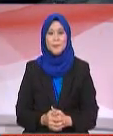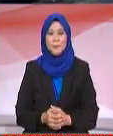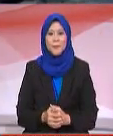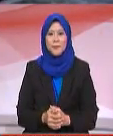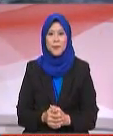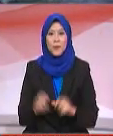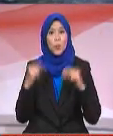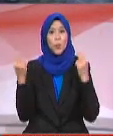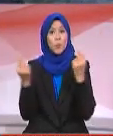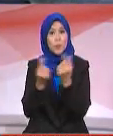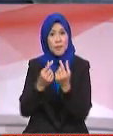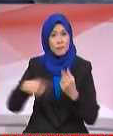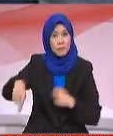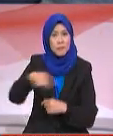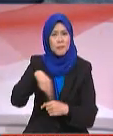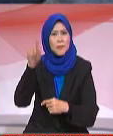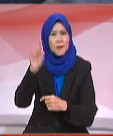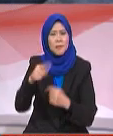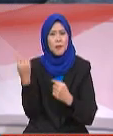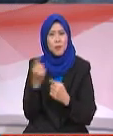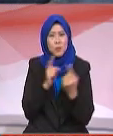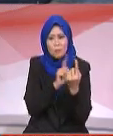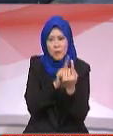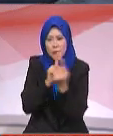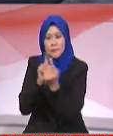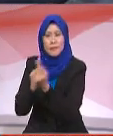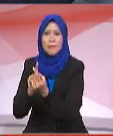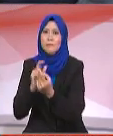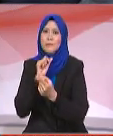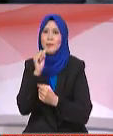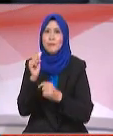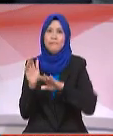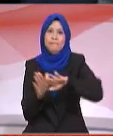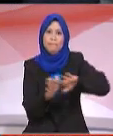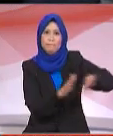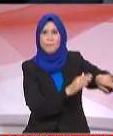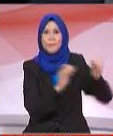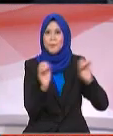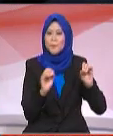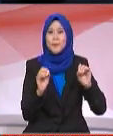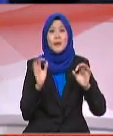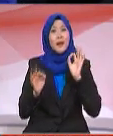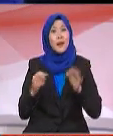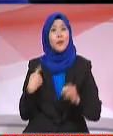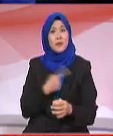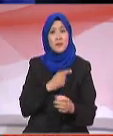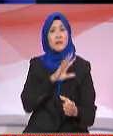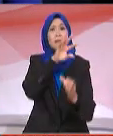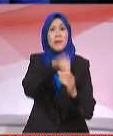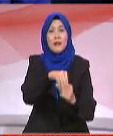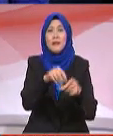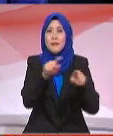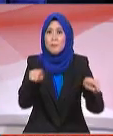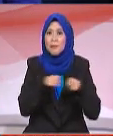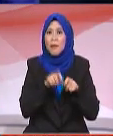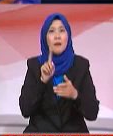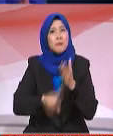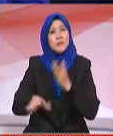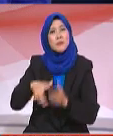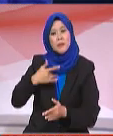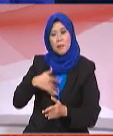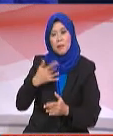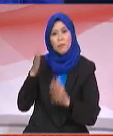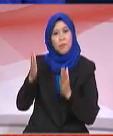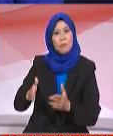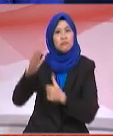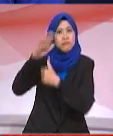Golongan gelandangan perlu sentiasa didekati agar mereka tidak merasa tersisih. Bayangkan kalau kita berada di tempat mereka, apa perasaan sekiranya